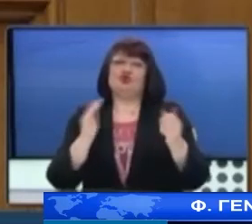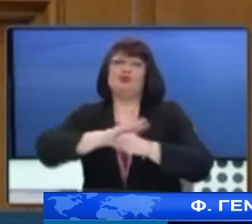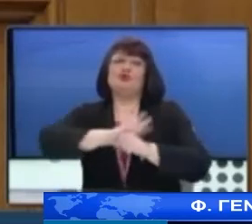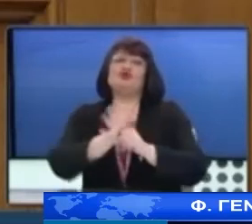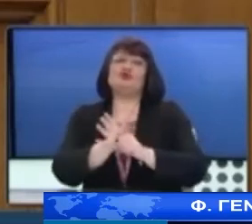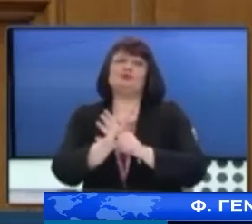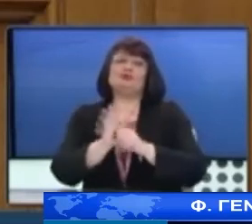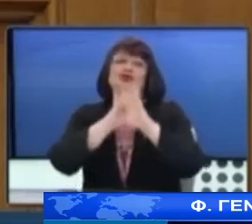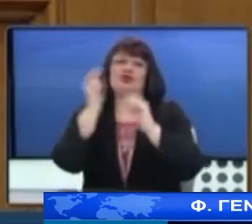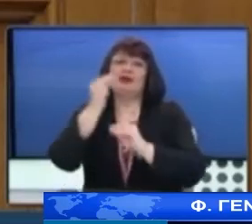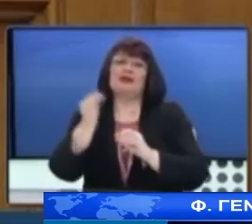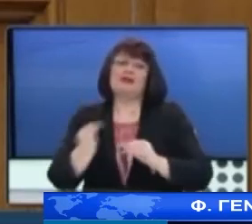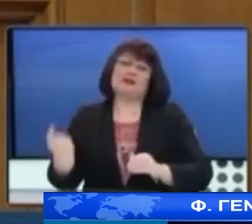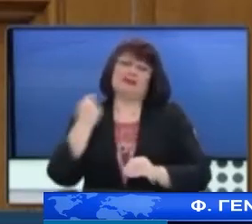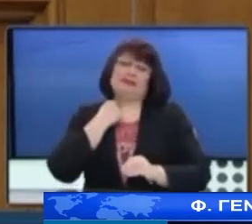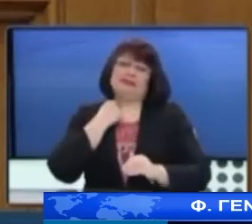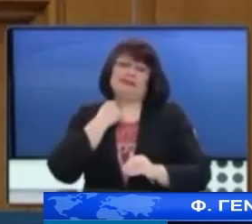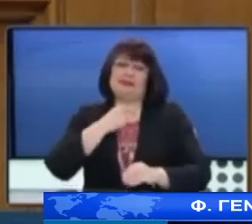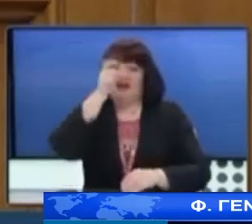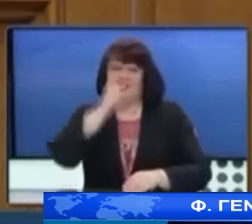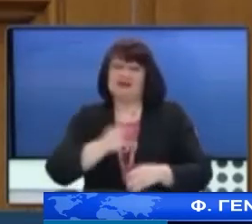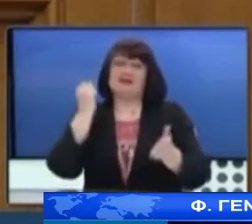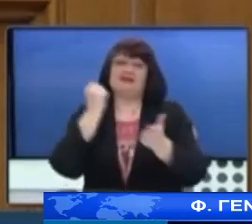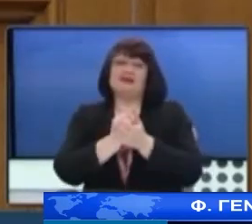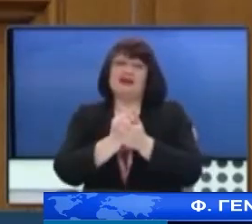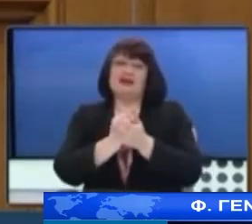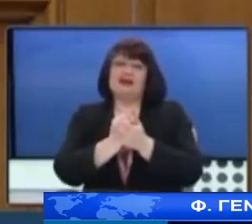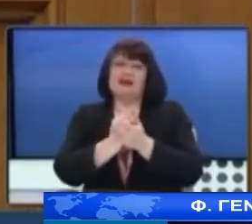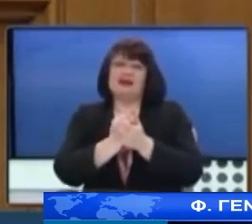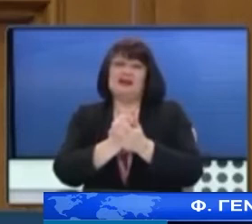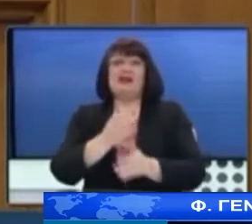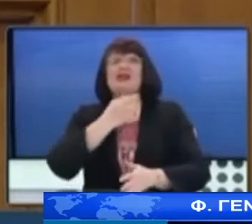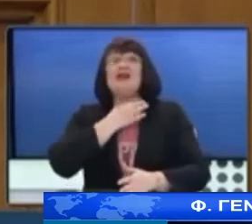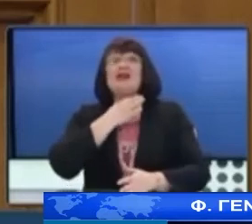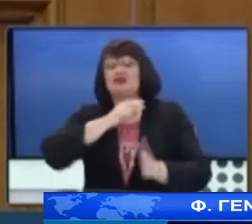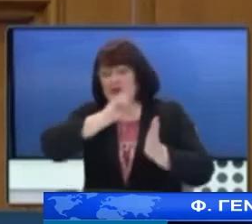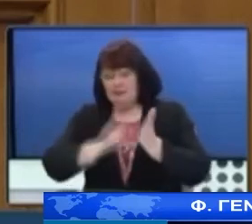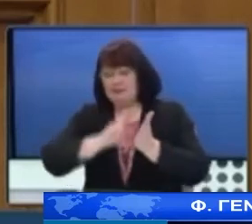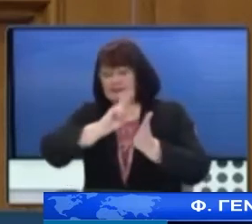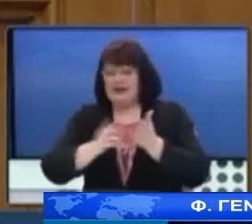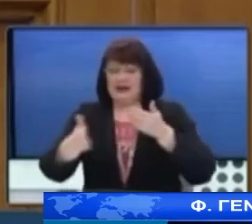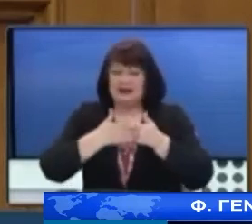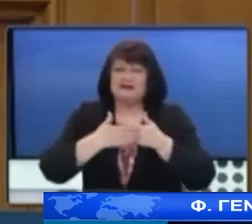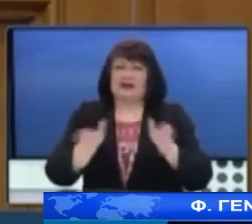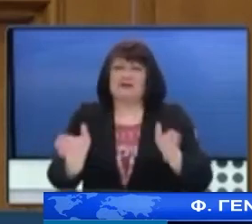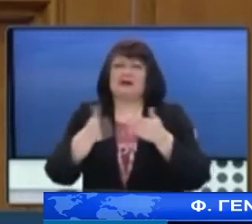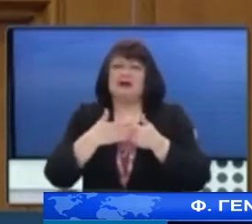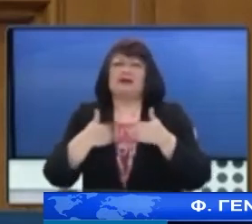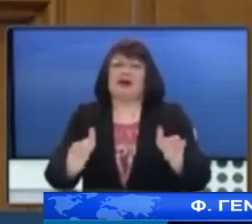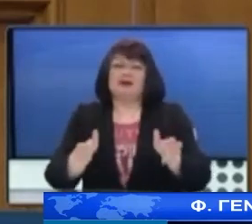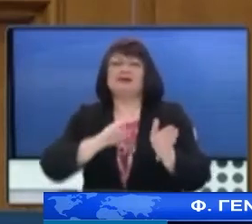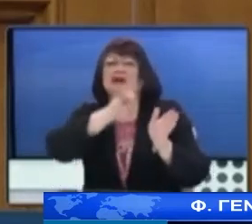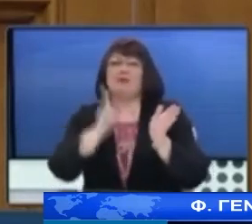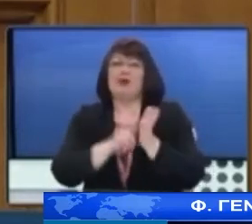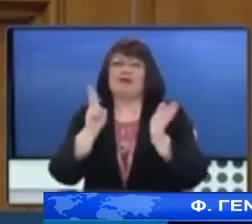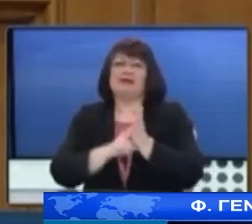σε όλα τα επίπεδα. Βάλατε την υπογραφή σας σε απανωτά αχρίαστα lockdown ακορντεόν και στο